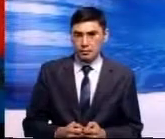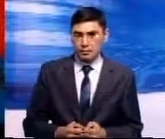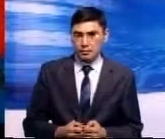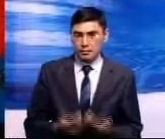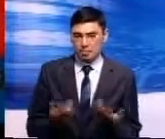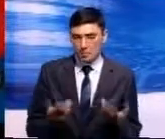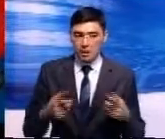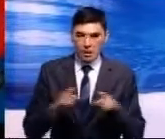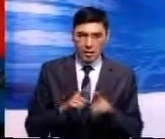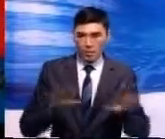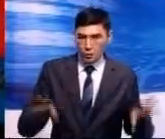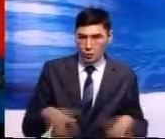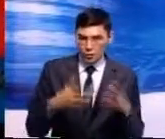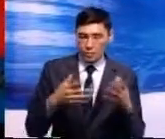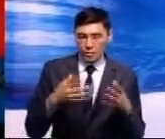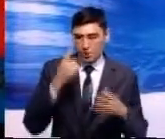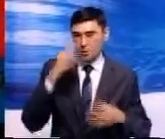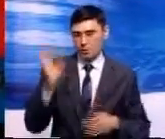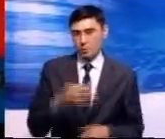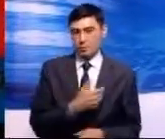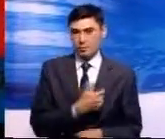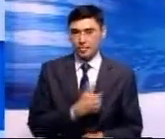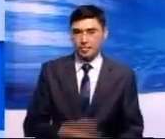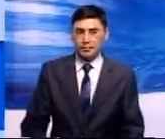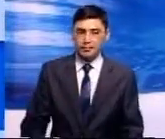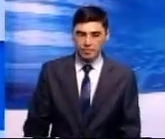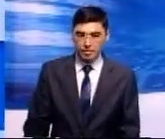Пускай такие мероприятия чаще проводятся в нашем городе.